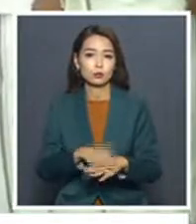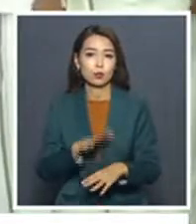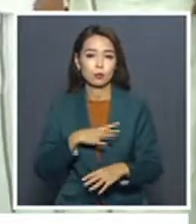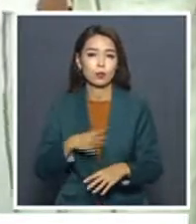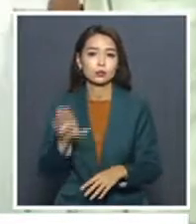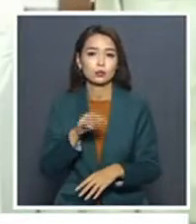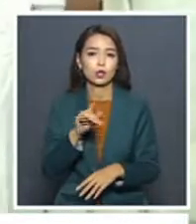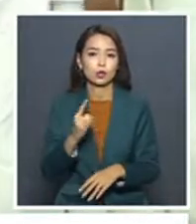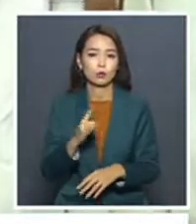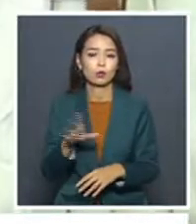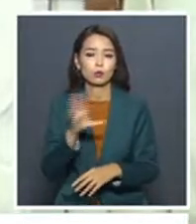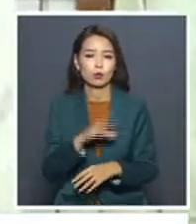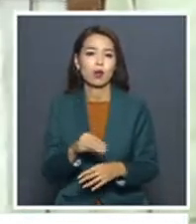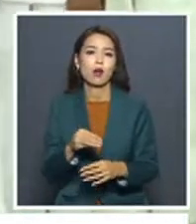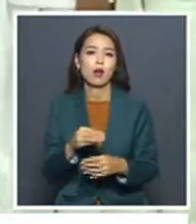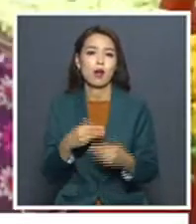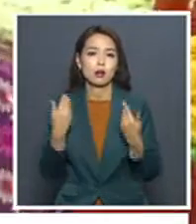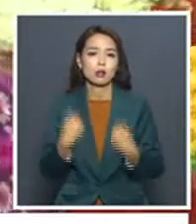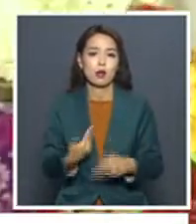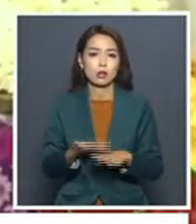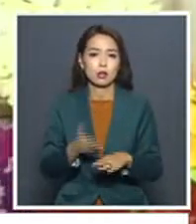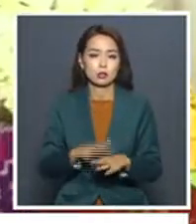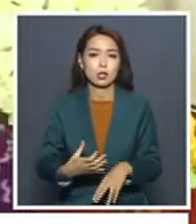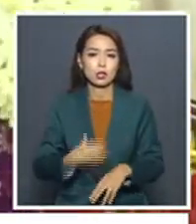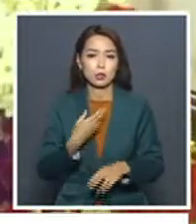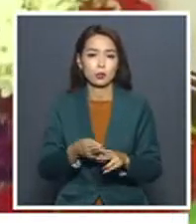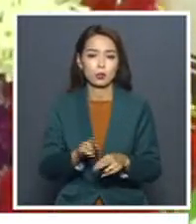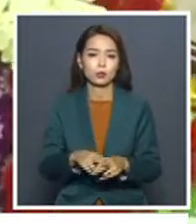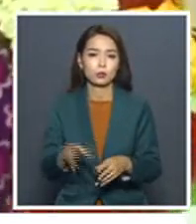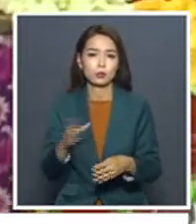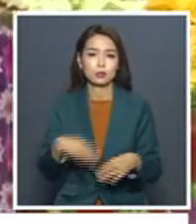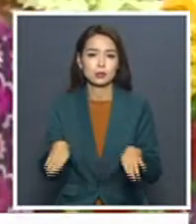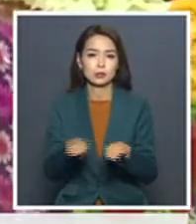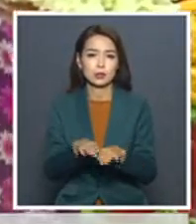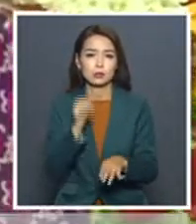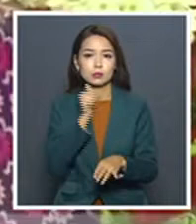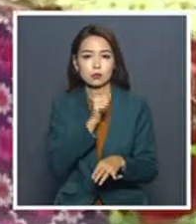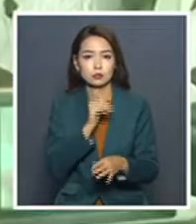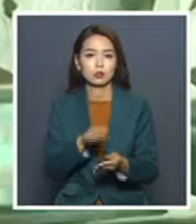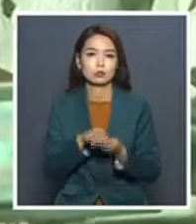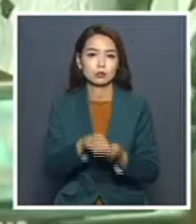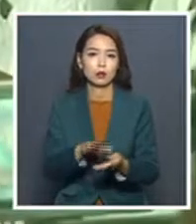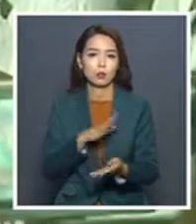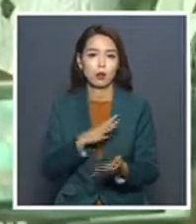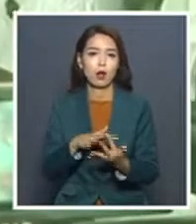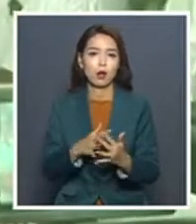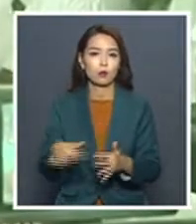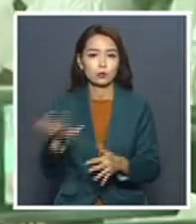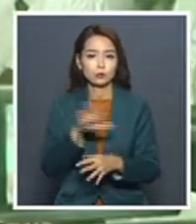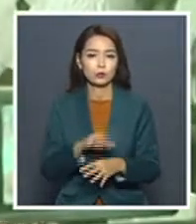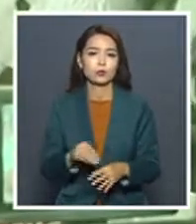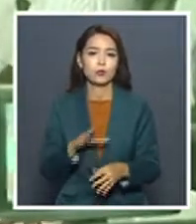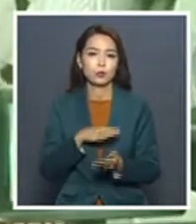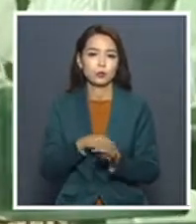қатты бүлінгендіктен жабық табытта жерленген. Онымен қоштасу үшін бүкіл ауыл тұрғындары жиналды.